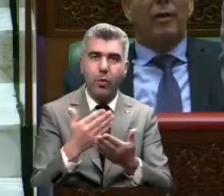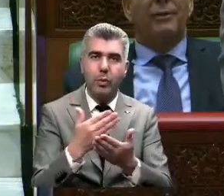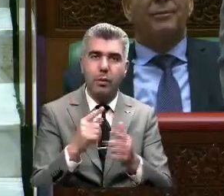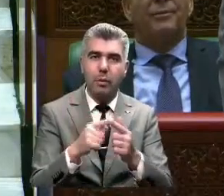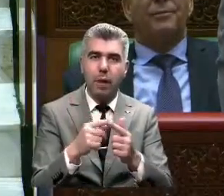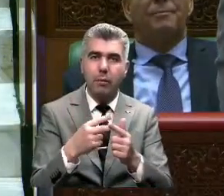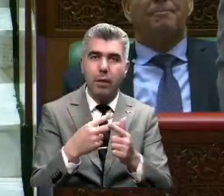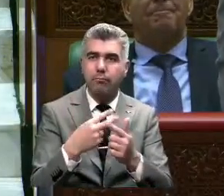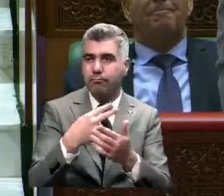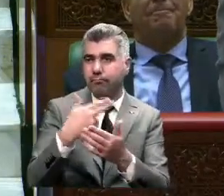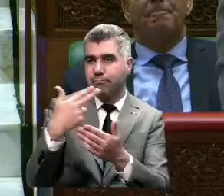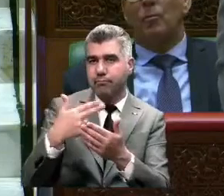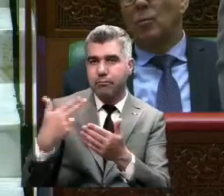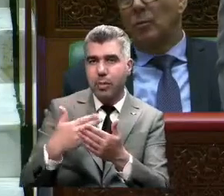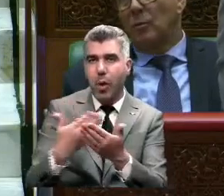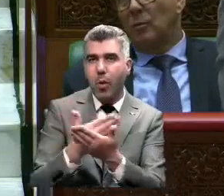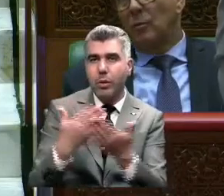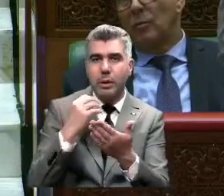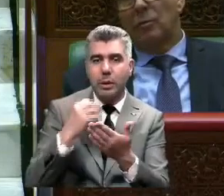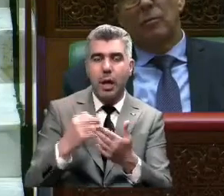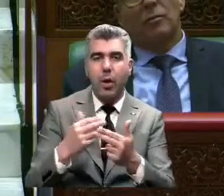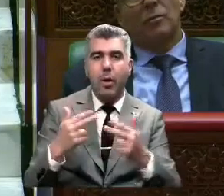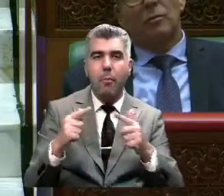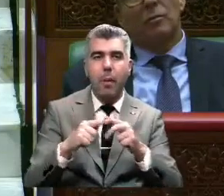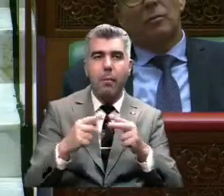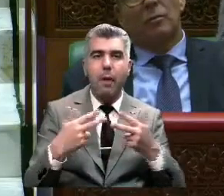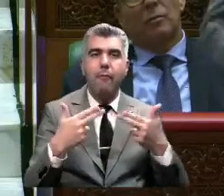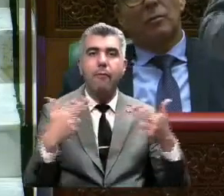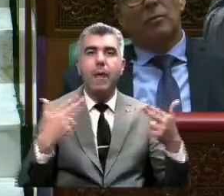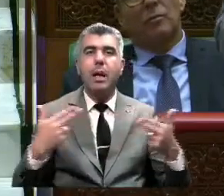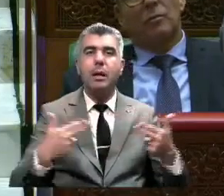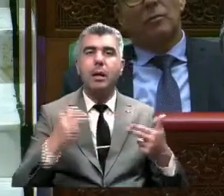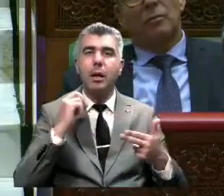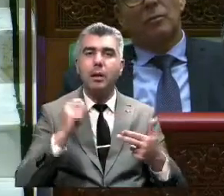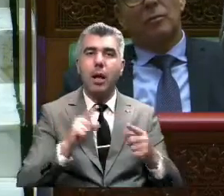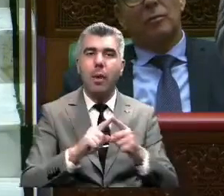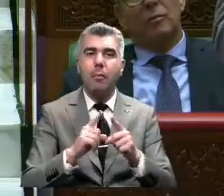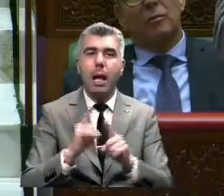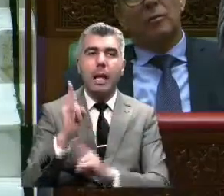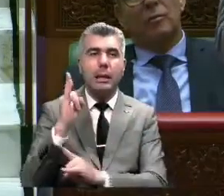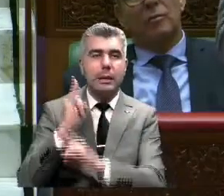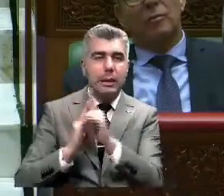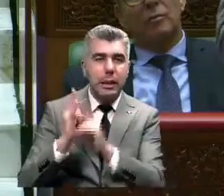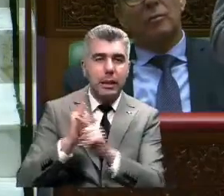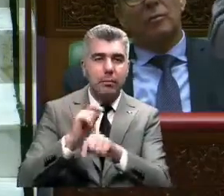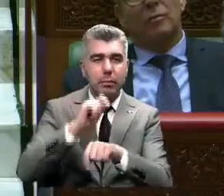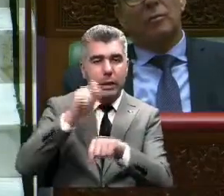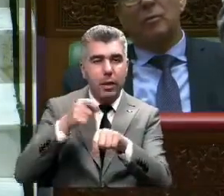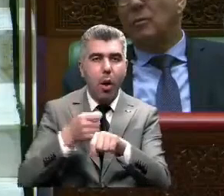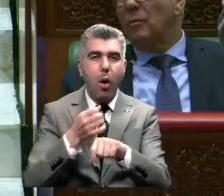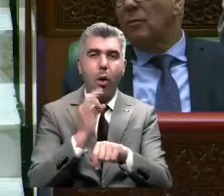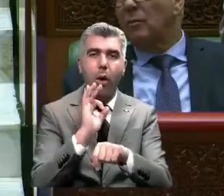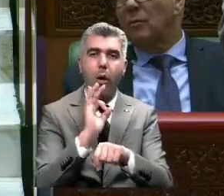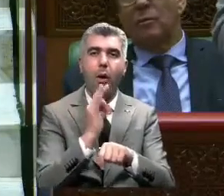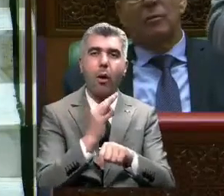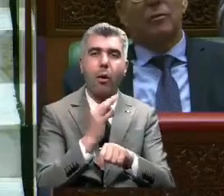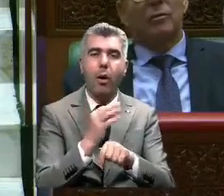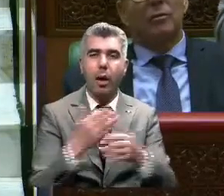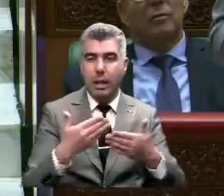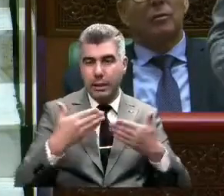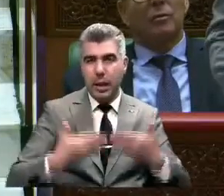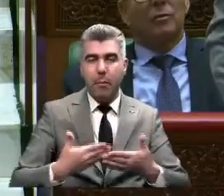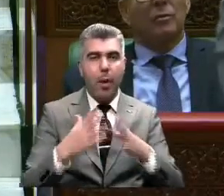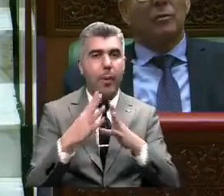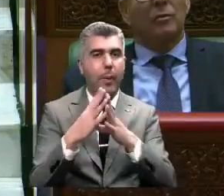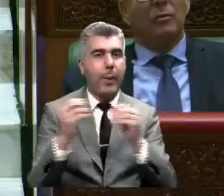والزخرفه اللي كاينه، بالاضافه للحفاظ على ذاك الموروث التقليدي على مستوى الصناعه التقليديه. واحد العدد من الامور اللي لقينا تنفتقدوها الان